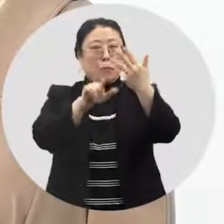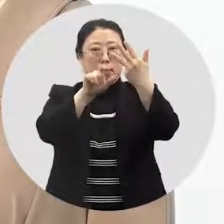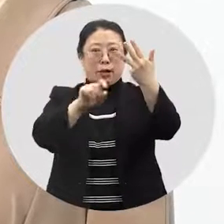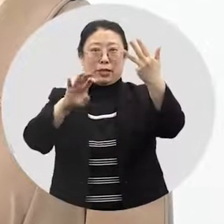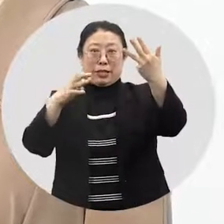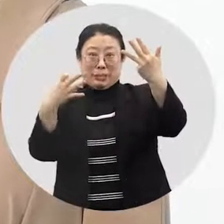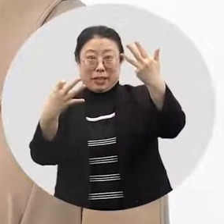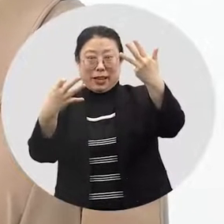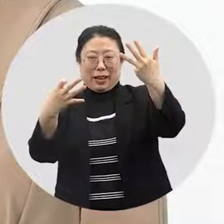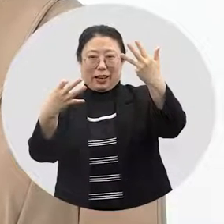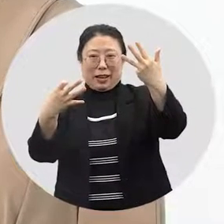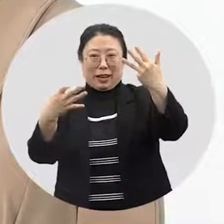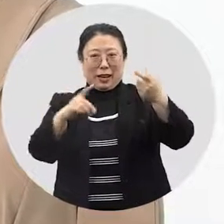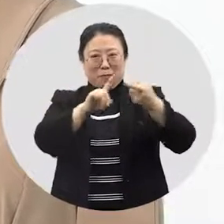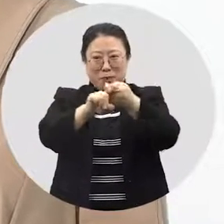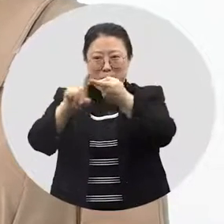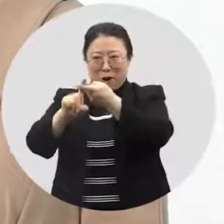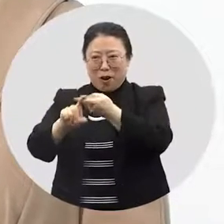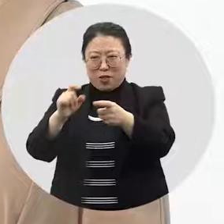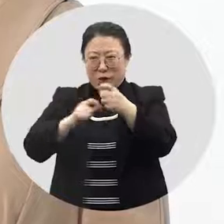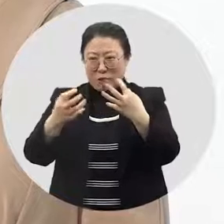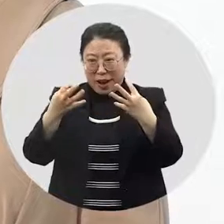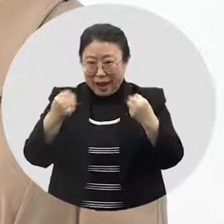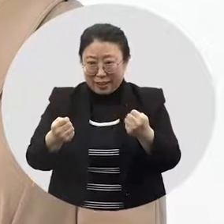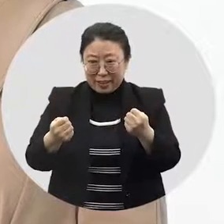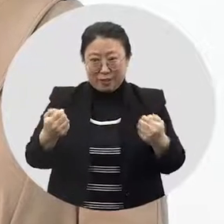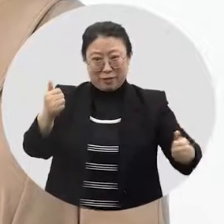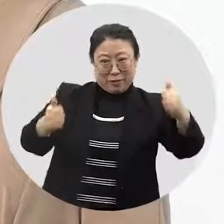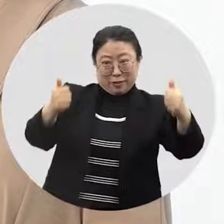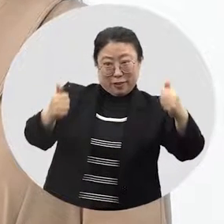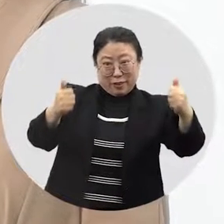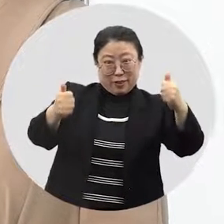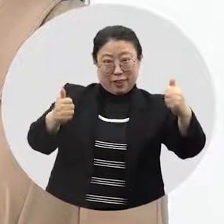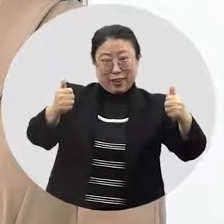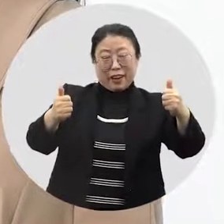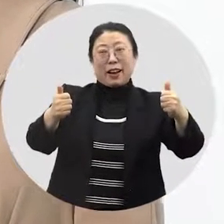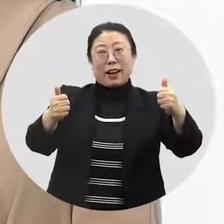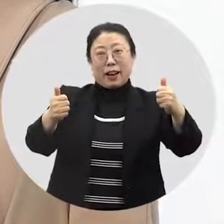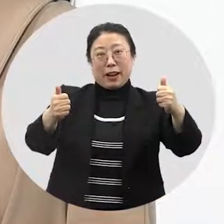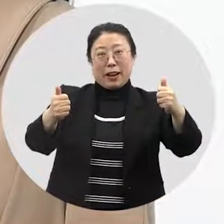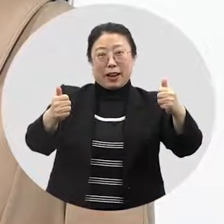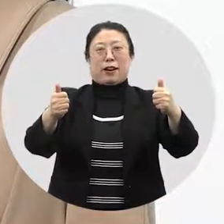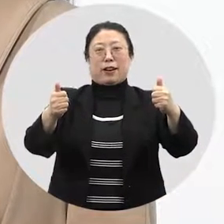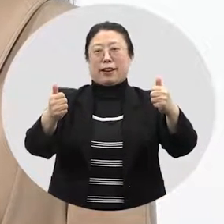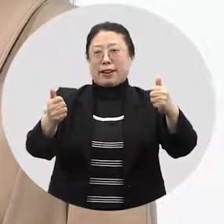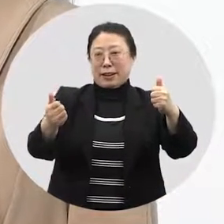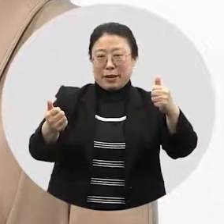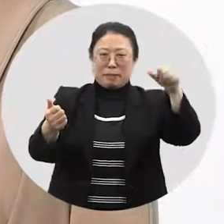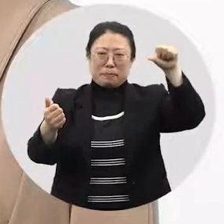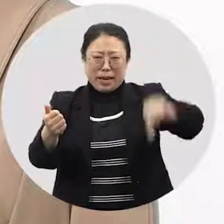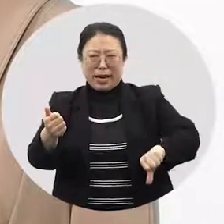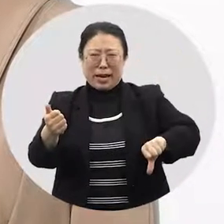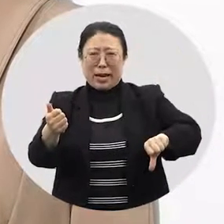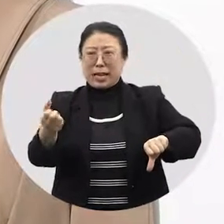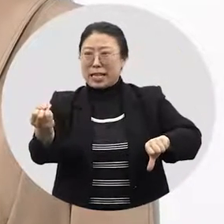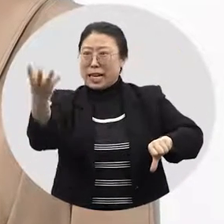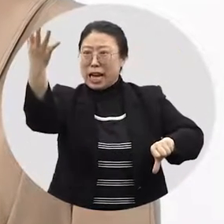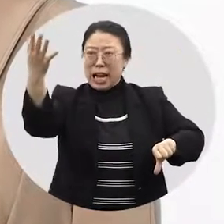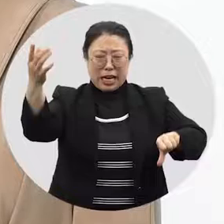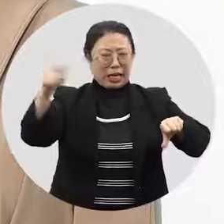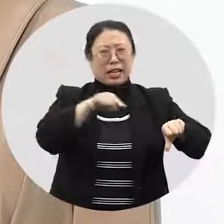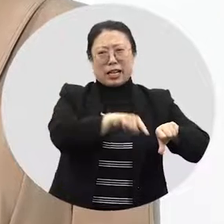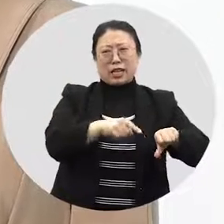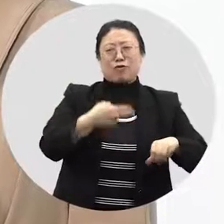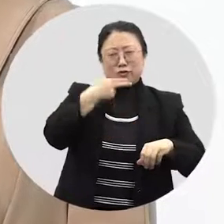시작한지 한 달 후인 8월 14일에 어느 편이 더 많이 짰는지 승패를 겨루는 거죠 승패를 겨른